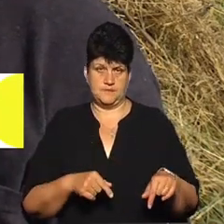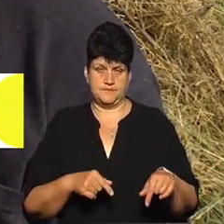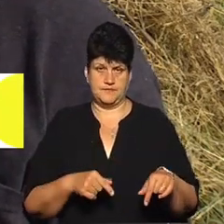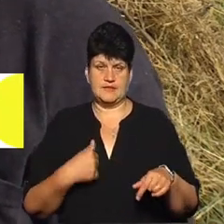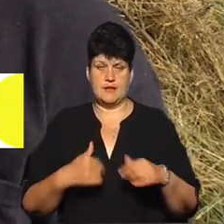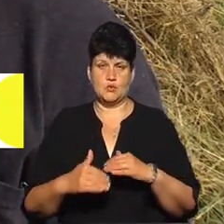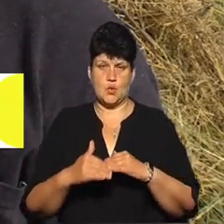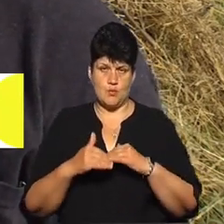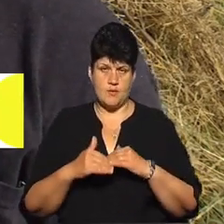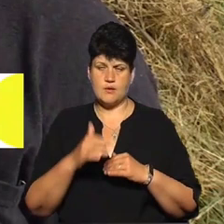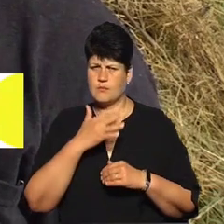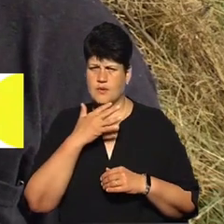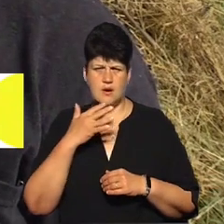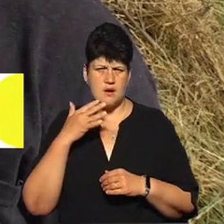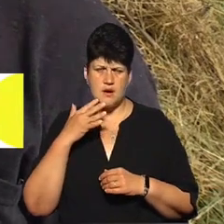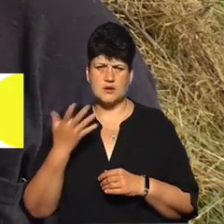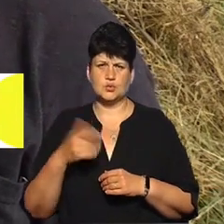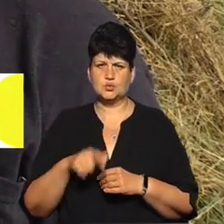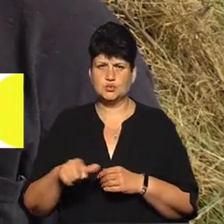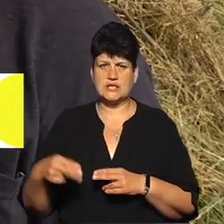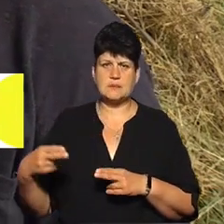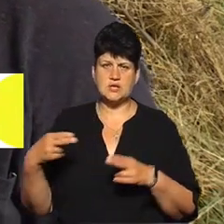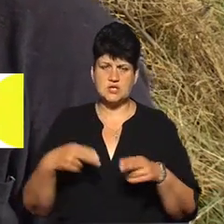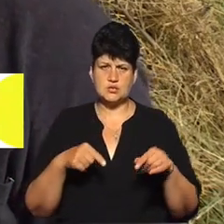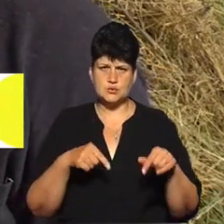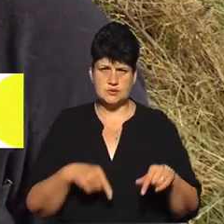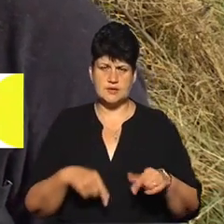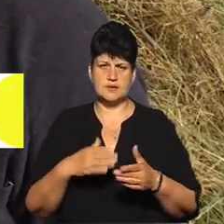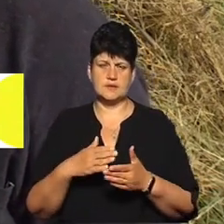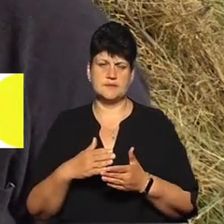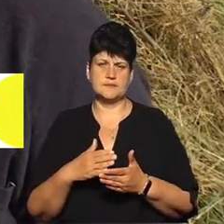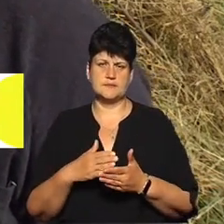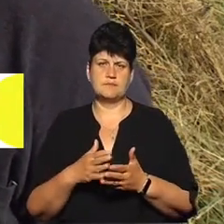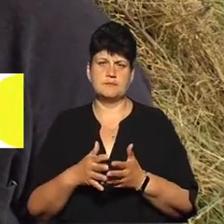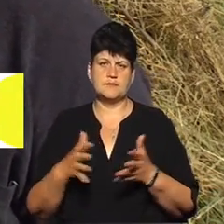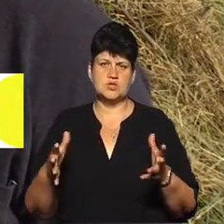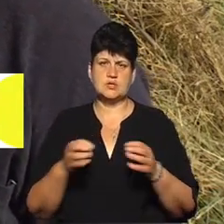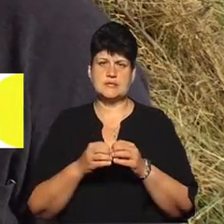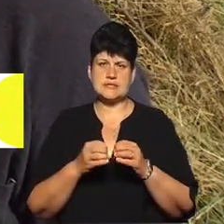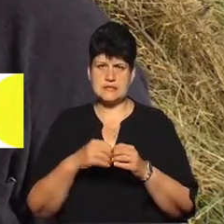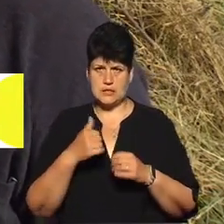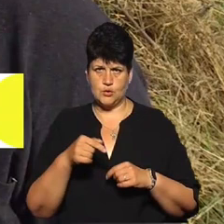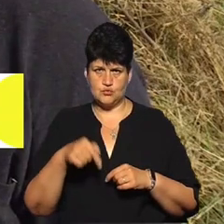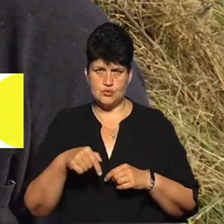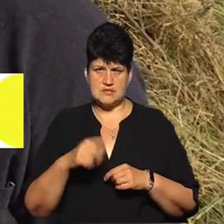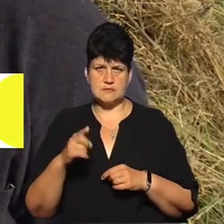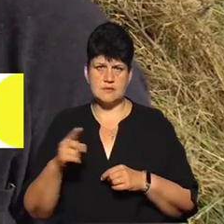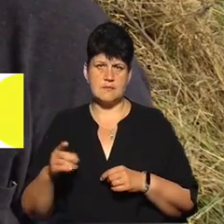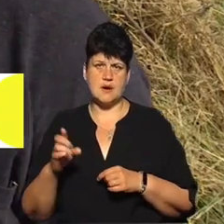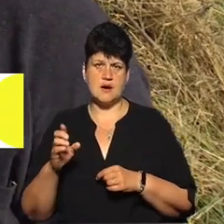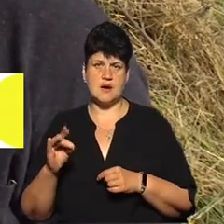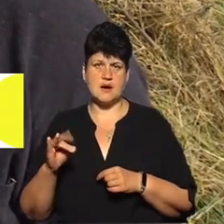допомагають, багато ті люди, які приїжджають вже більше 10 років сюди, в Збараж, працювати на цвинтарі з